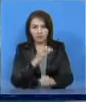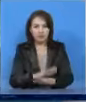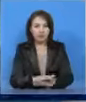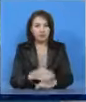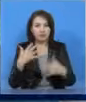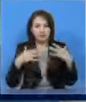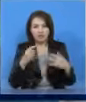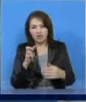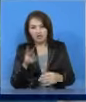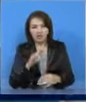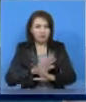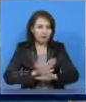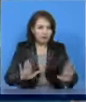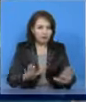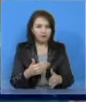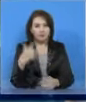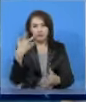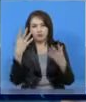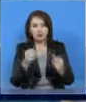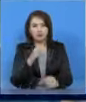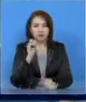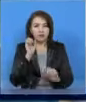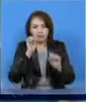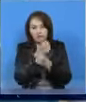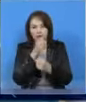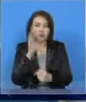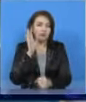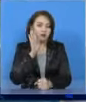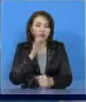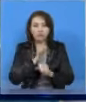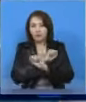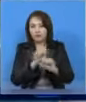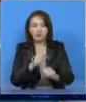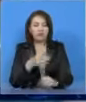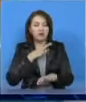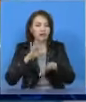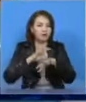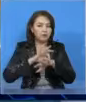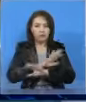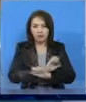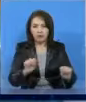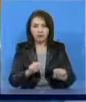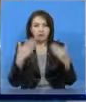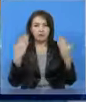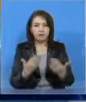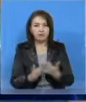үстіңізге аллергия шықпасын. 3 күн бойы салқын су ішпеңіз, танаңыз ауырмасын. Бүгін суға